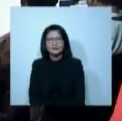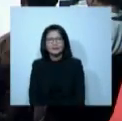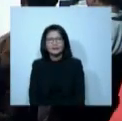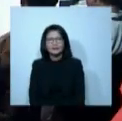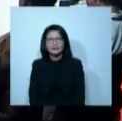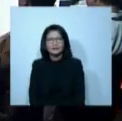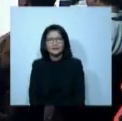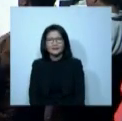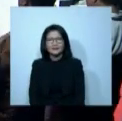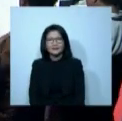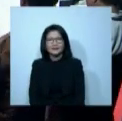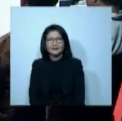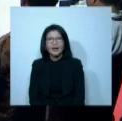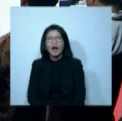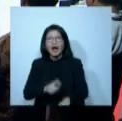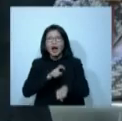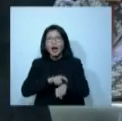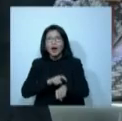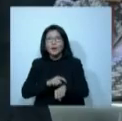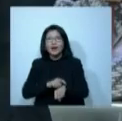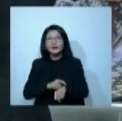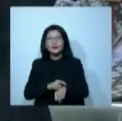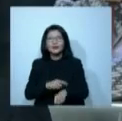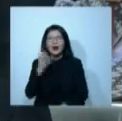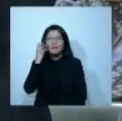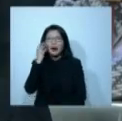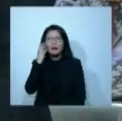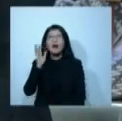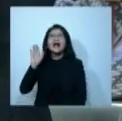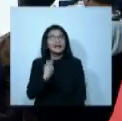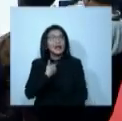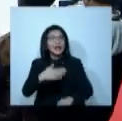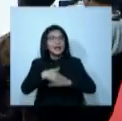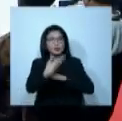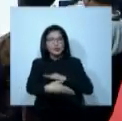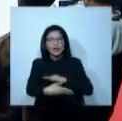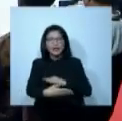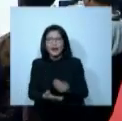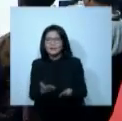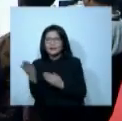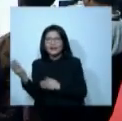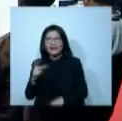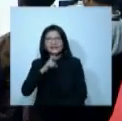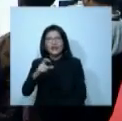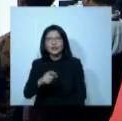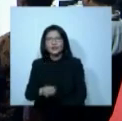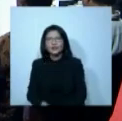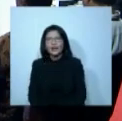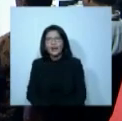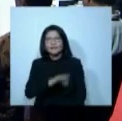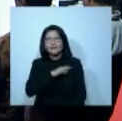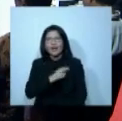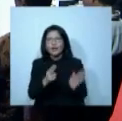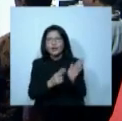itu memahami perdebatan itu secara komprehensif. Ya memang ya suka tidak suka mungkin ya, karena waktunya terbatas, karena